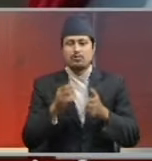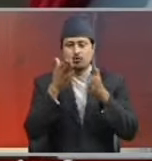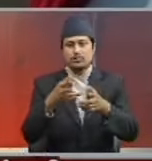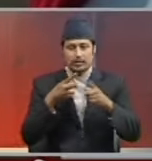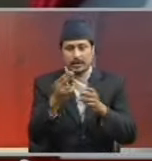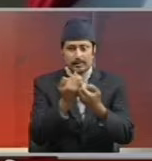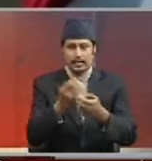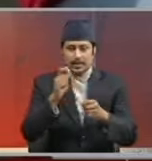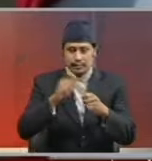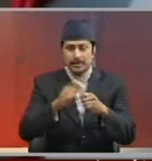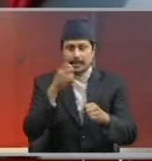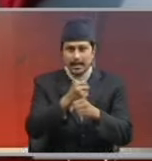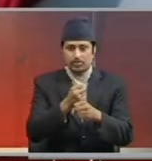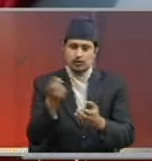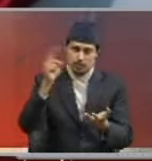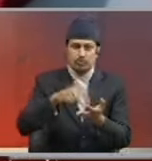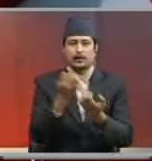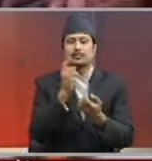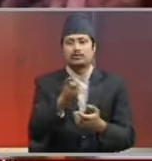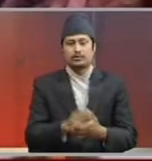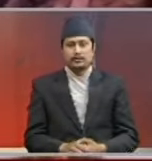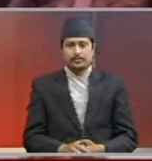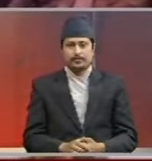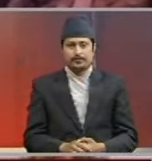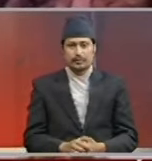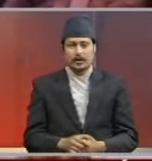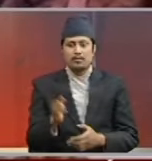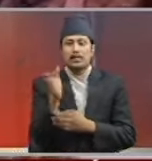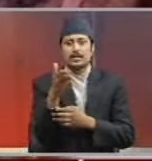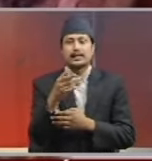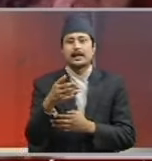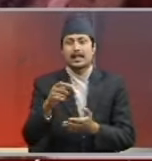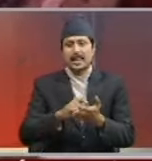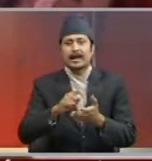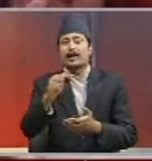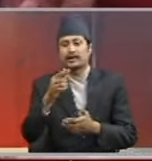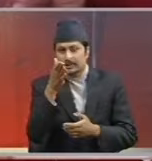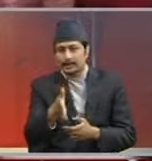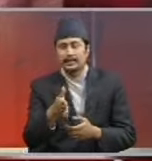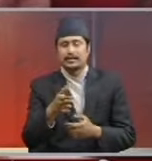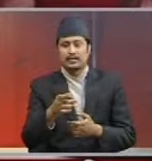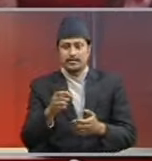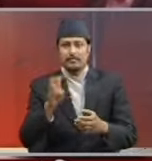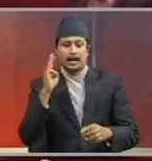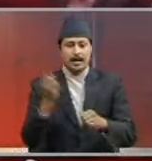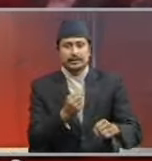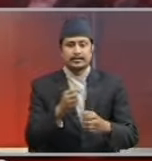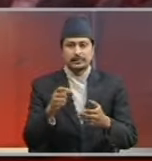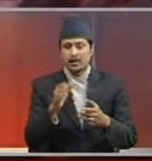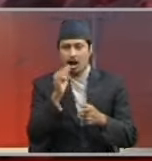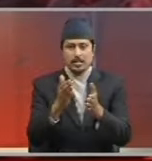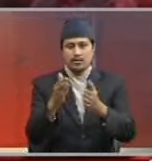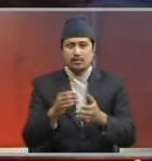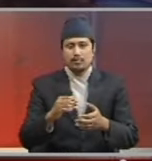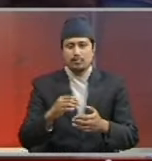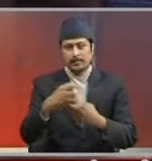गरेर निर्माण कार्यको शुभारम्भ गरेका हुन्। मन्त्री लेखकले महाकाली नदीमा निर्माण हुने पुलले मुलुककै